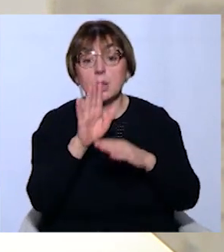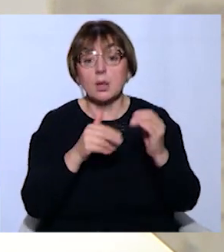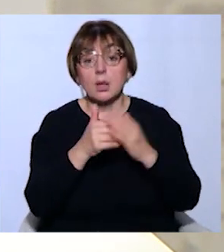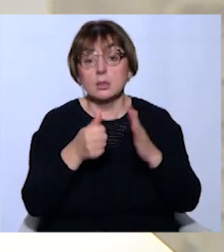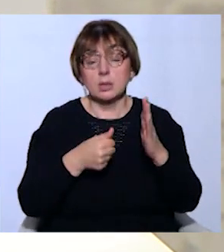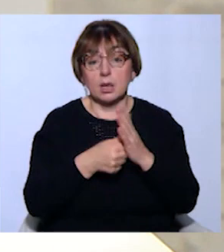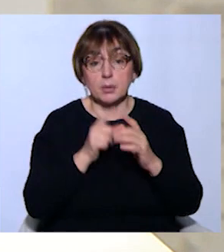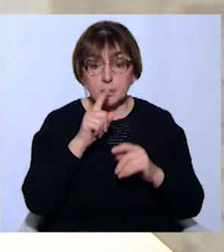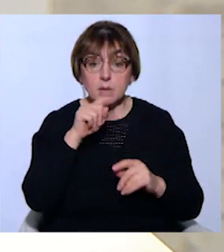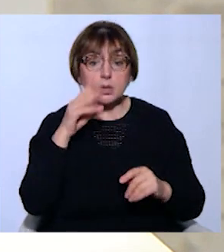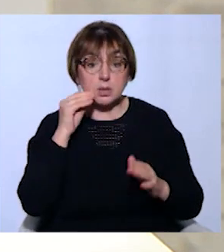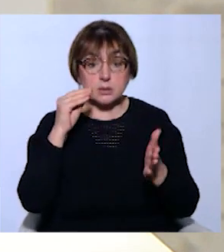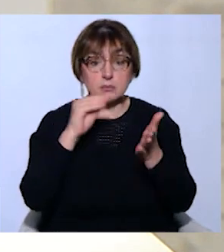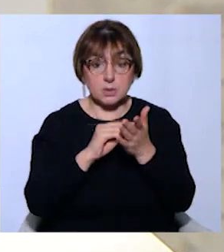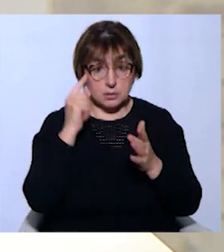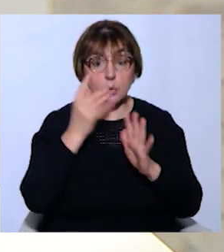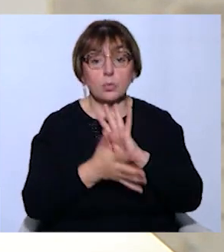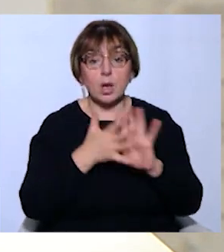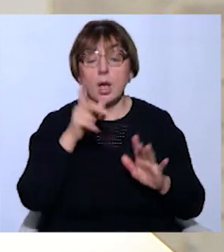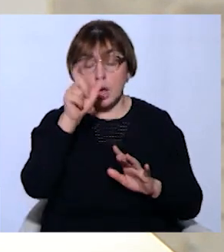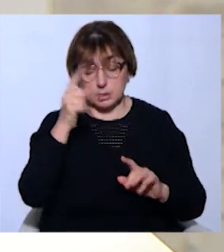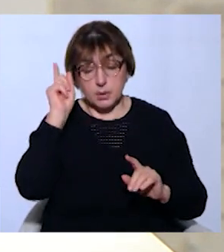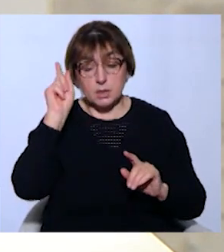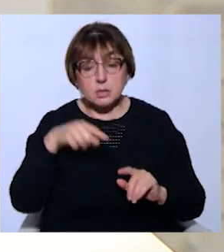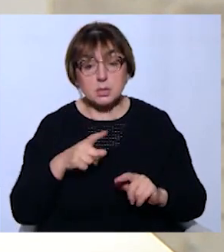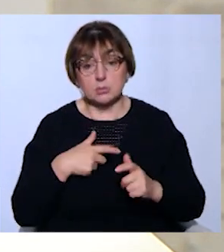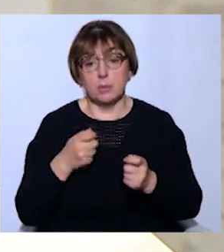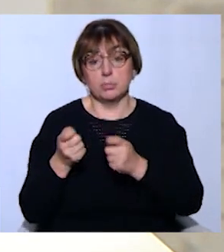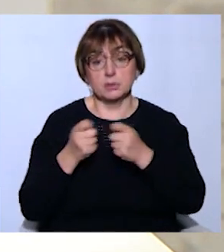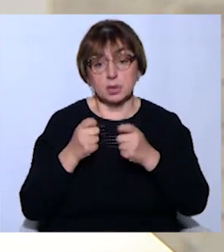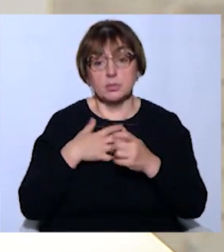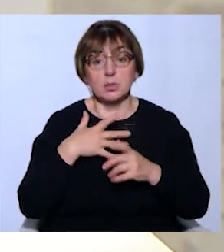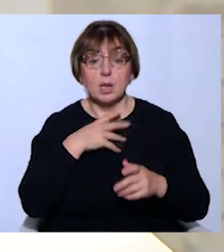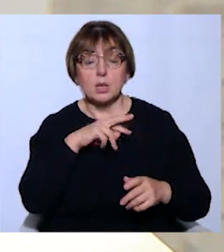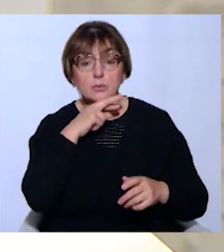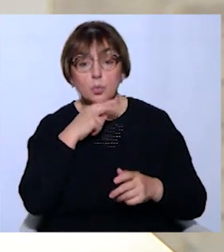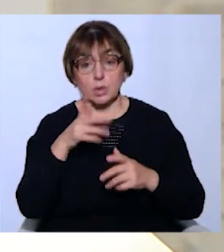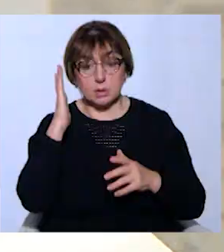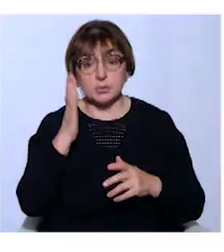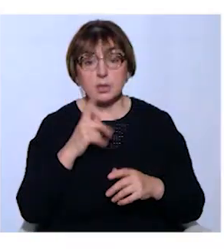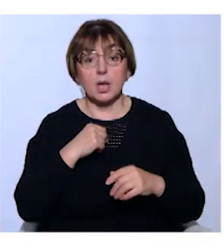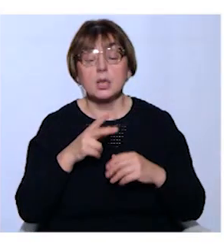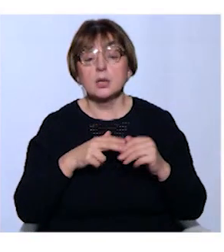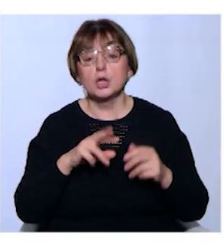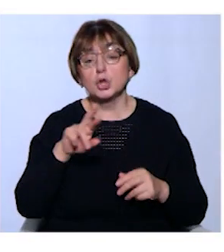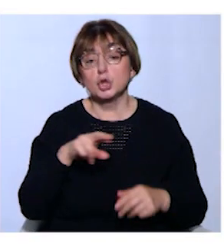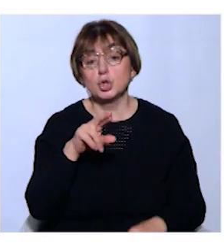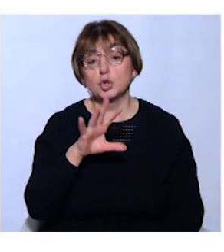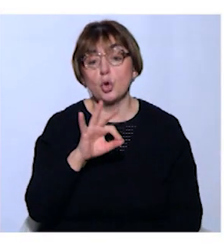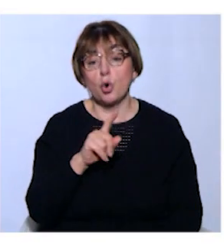ხელსაწყოზე ციფრის სახით და ადამიანი უფრო ფრთხილად იქნება და რაღაც ზომებს მიიღებს. ამ ხელსაწყოს ეწოდება დოზიმეტრი.